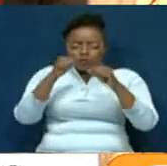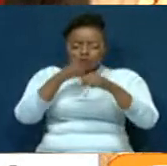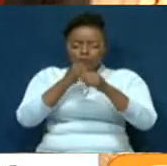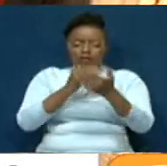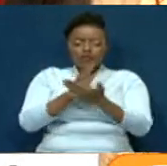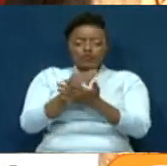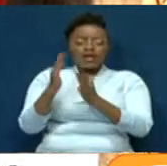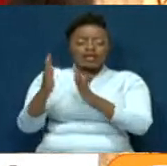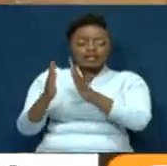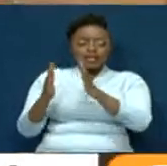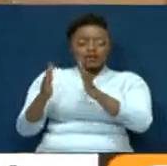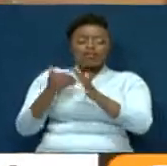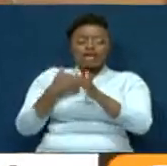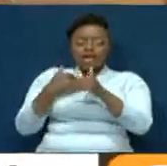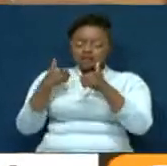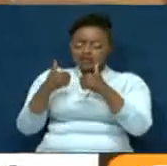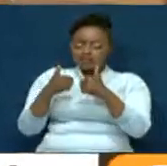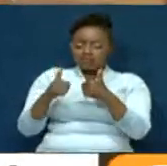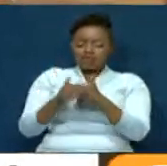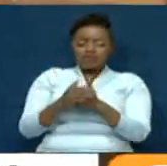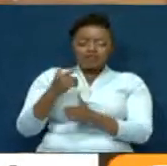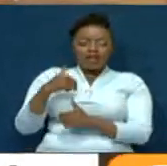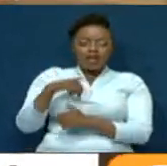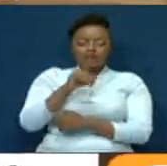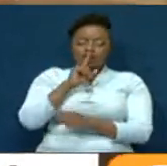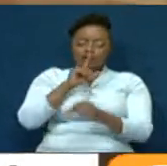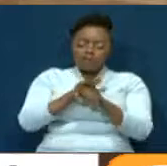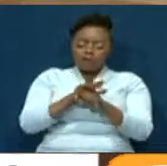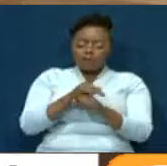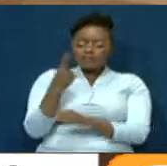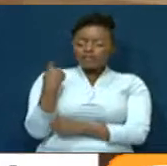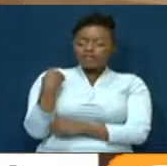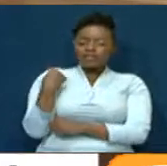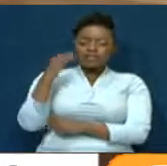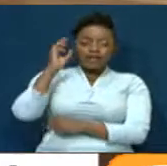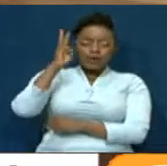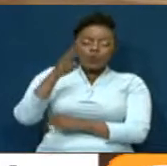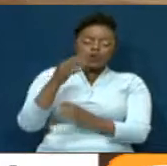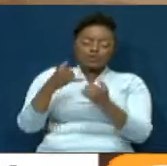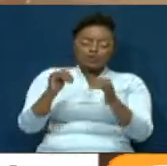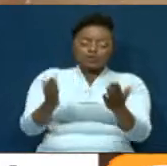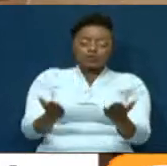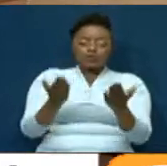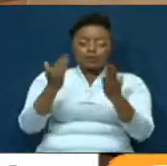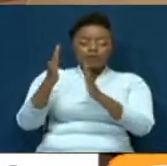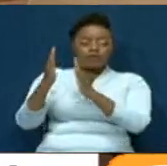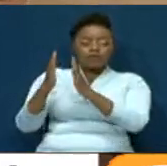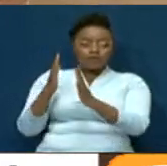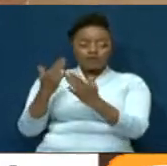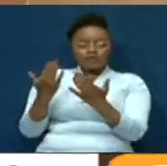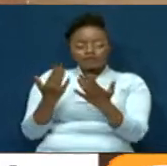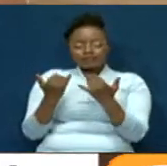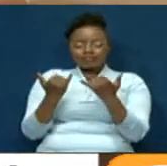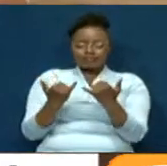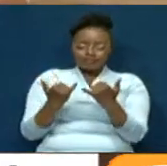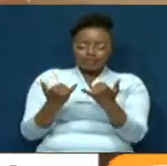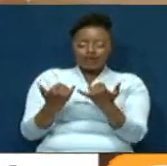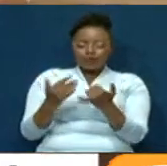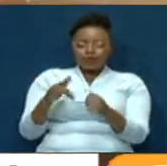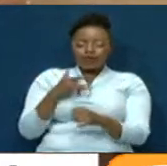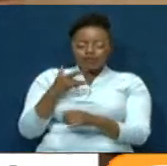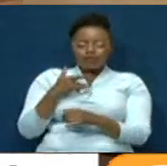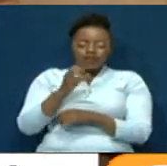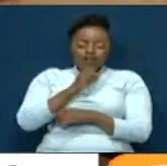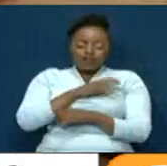kuhakikisha usalama wao. Tulikuwa assured jana wata beef up security. At least saizi tuko na hiyo